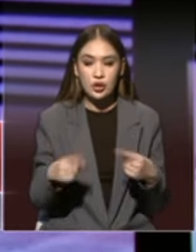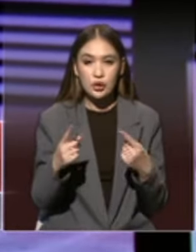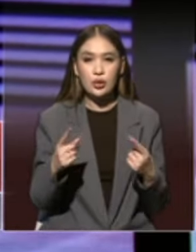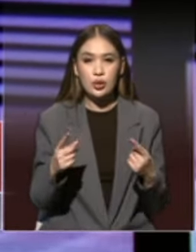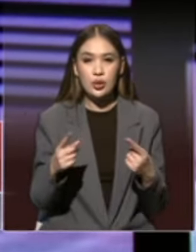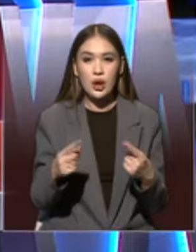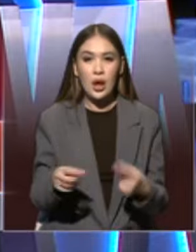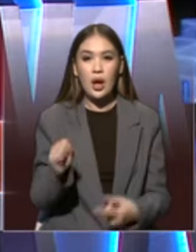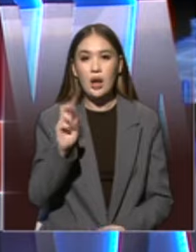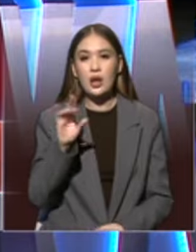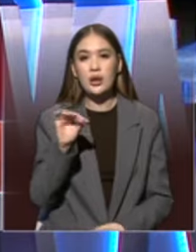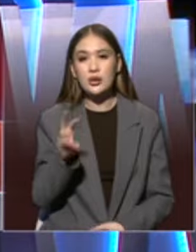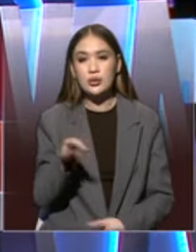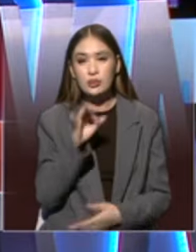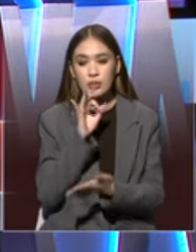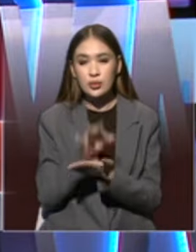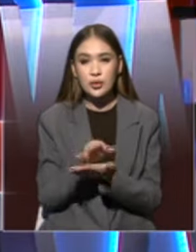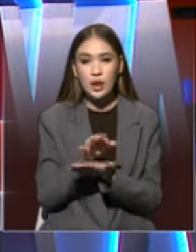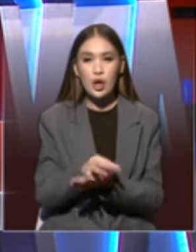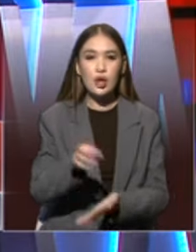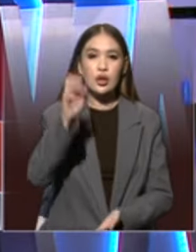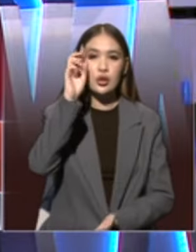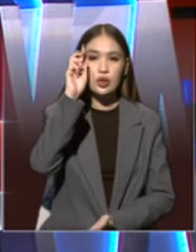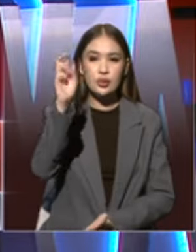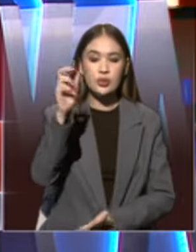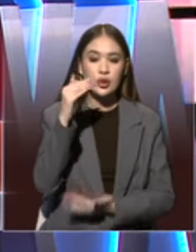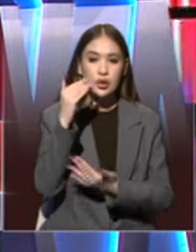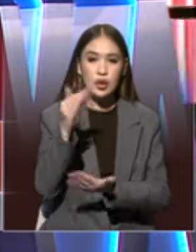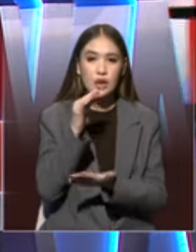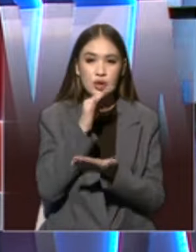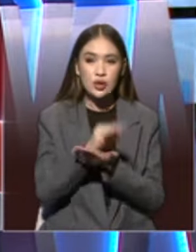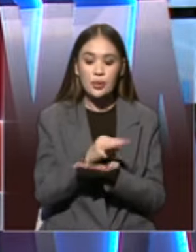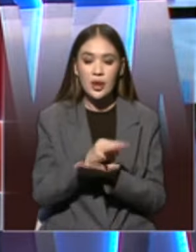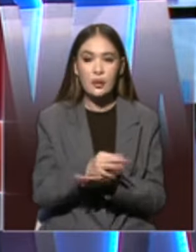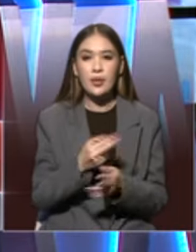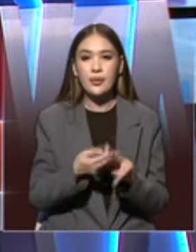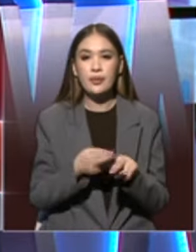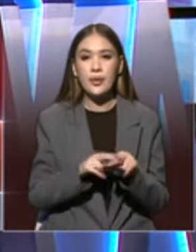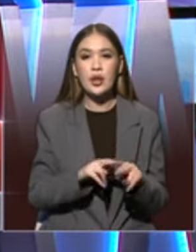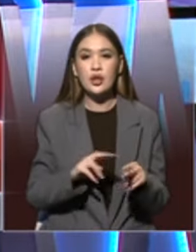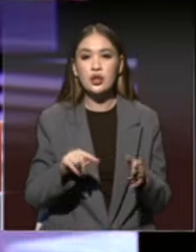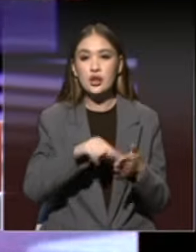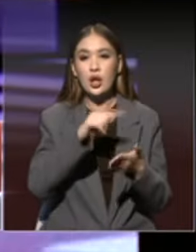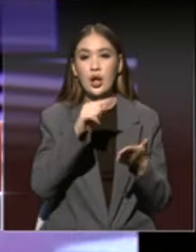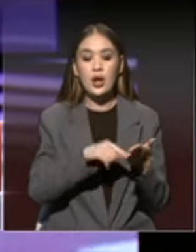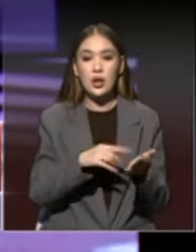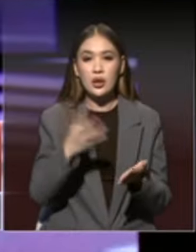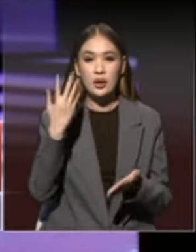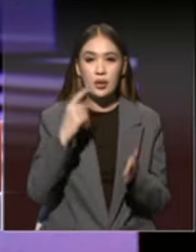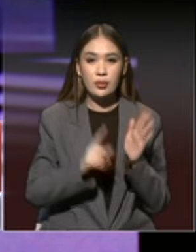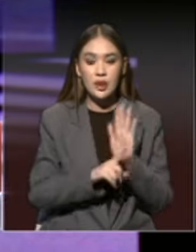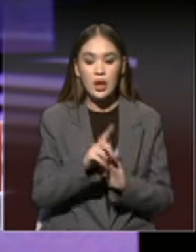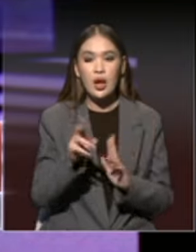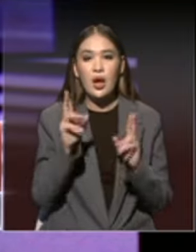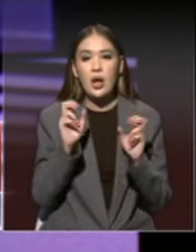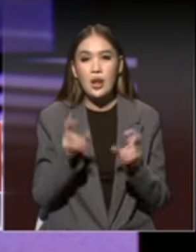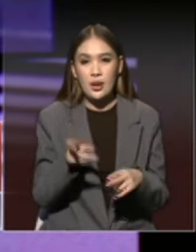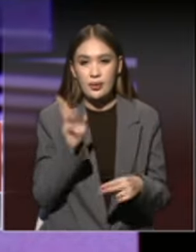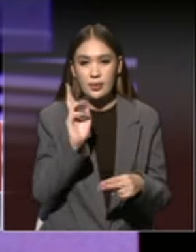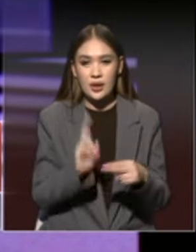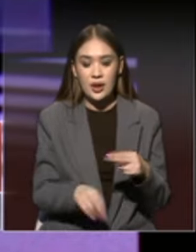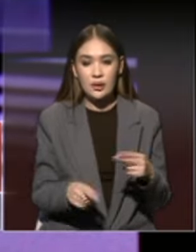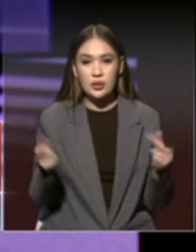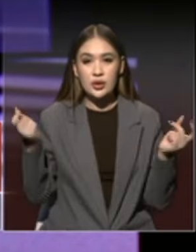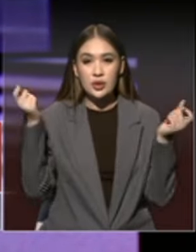Бұл әкімдіктер шеше ме, әлде үкімет жарапынан үйлестіріле ме? Осындай мәселелер сұрақ туындаған кезде бұл қалай бітіреміз деген күдік